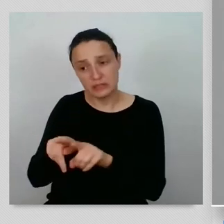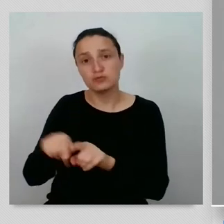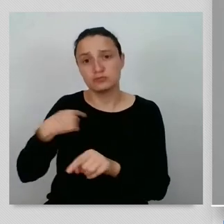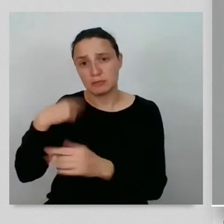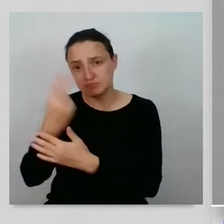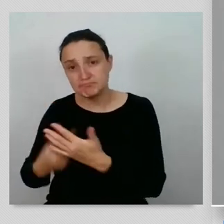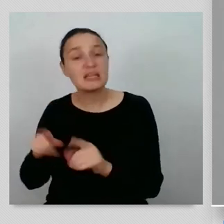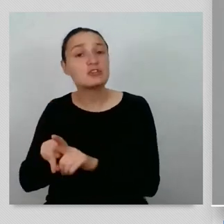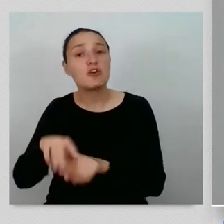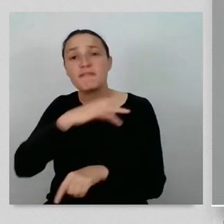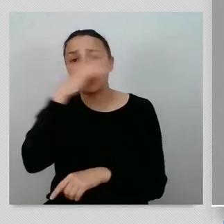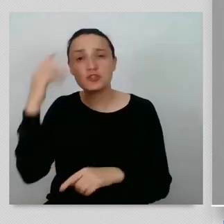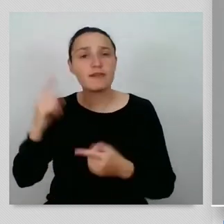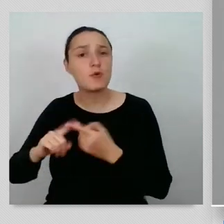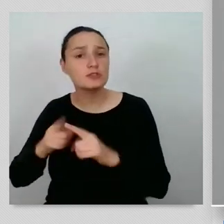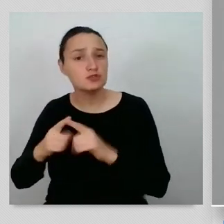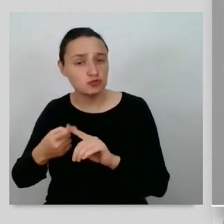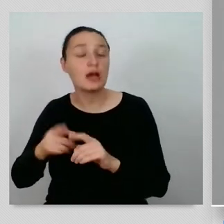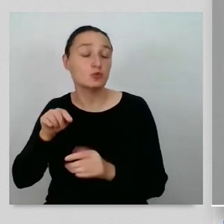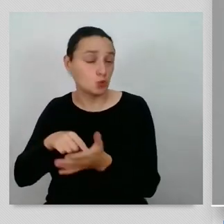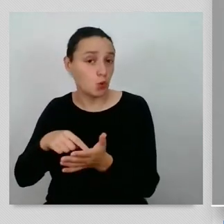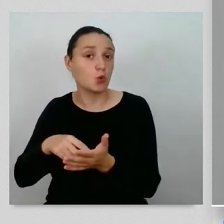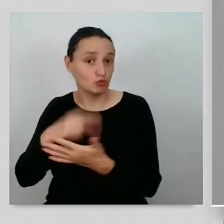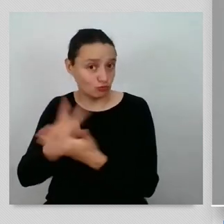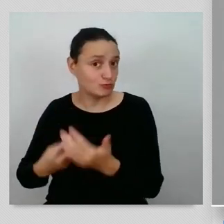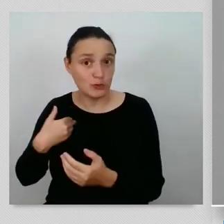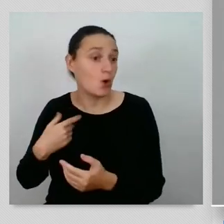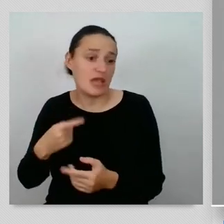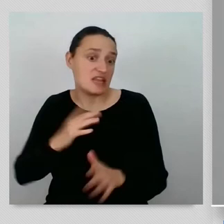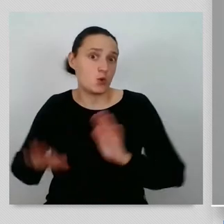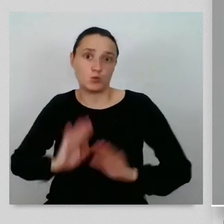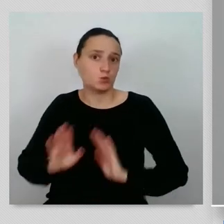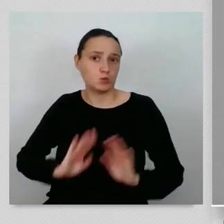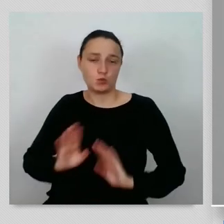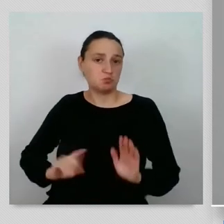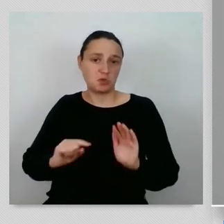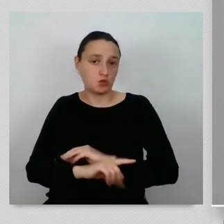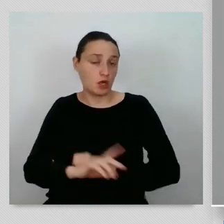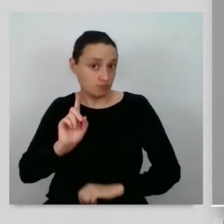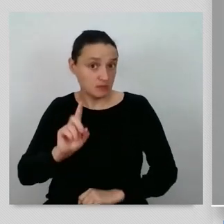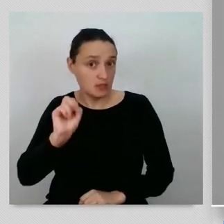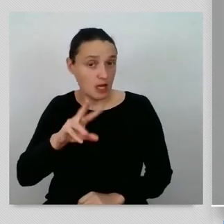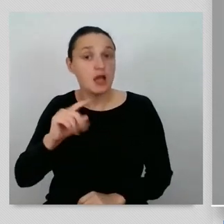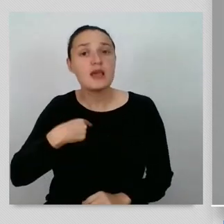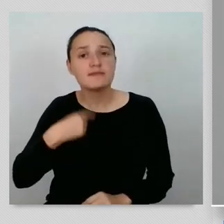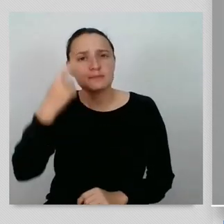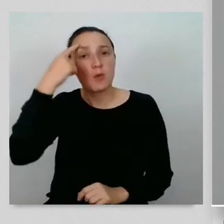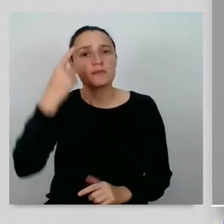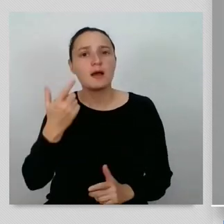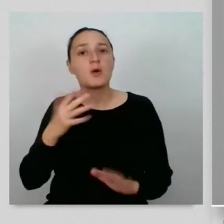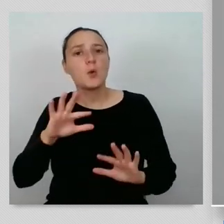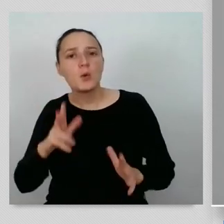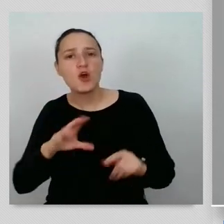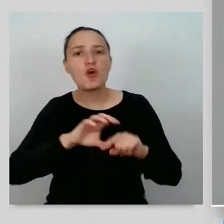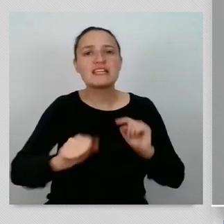o filozofii politycznej tak naprawdę mogliśmy przeczytać. Ja od niej nie uciekam i też zawsze wspominam, że tego zielonego konserwatyzmu